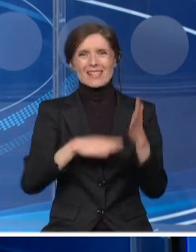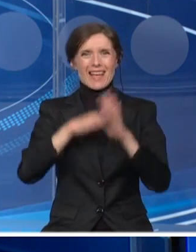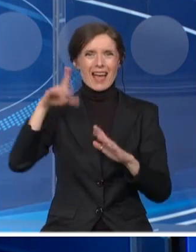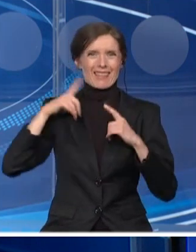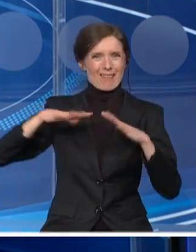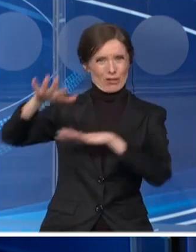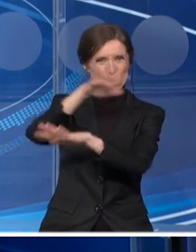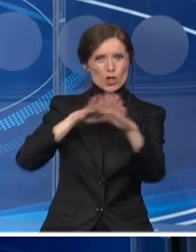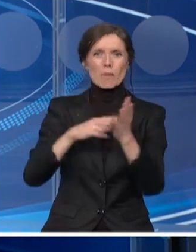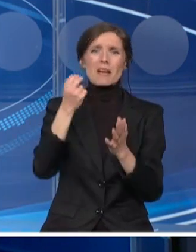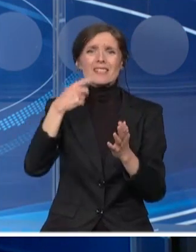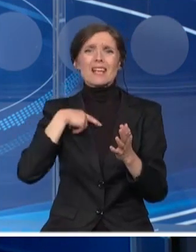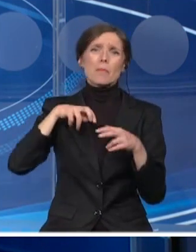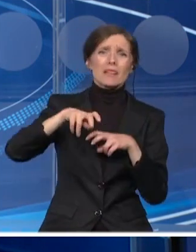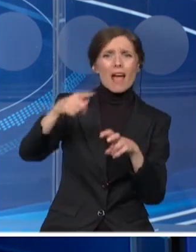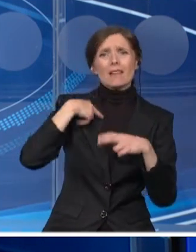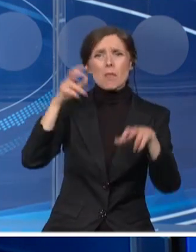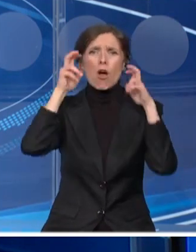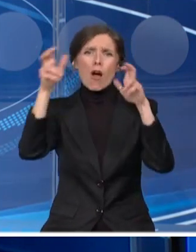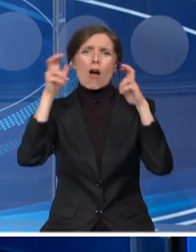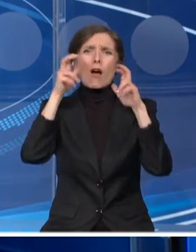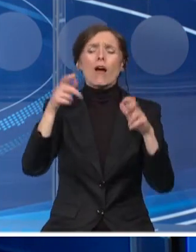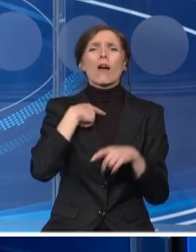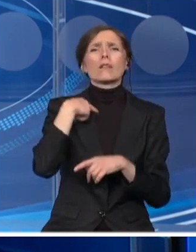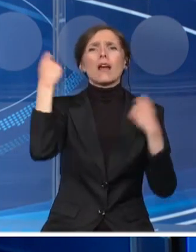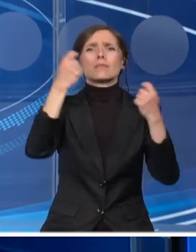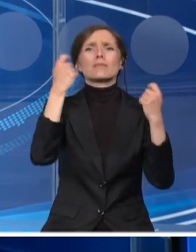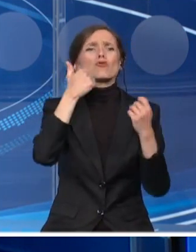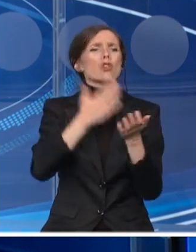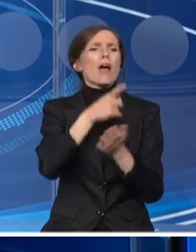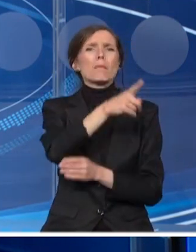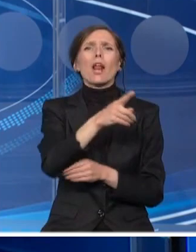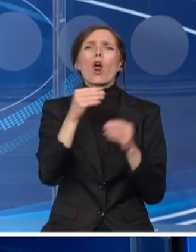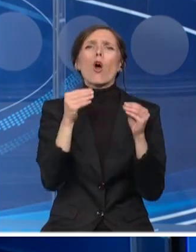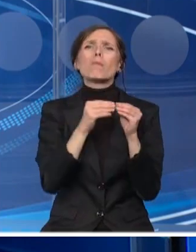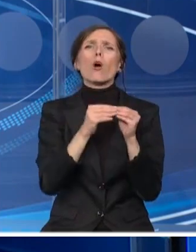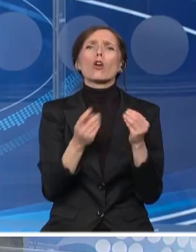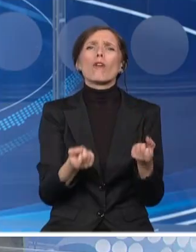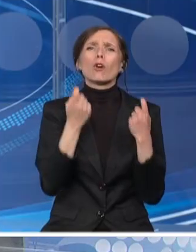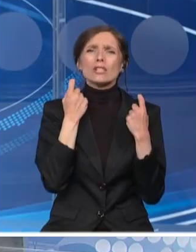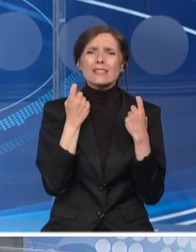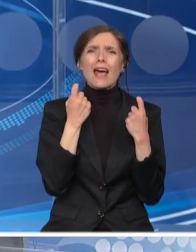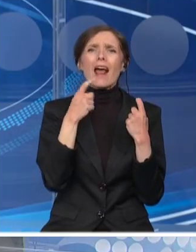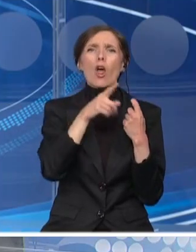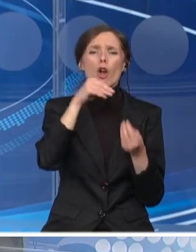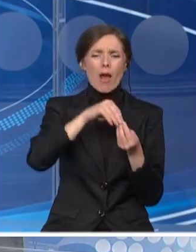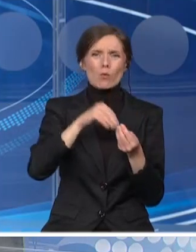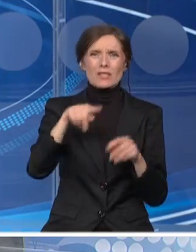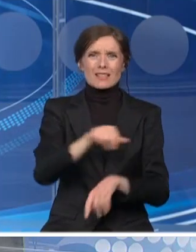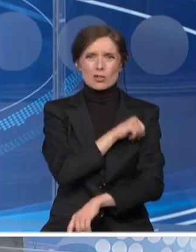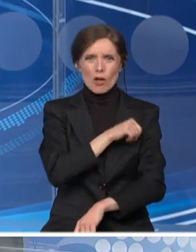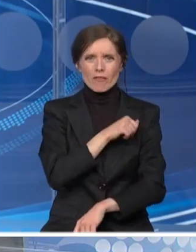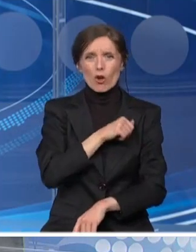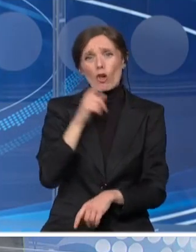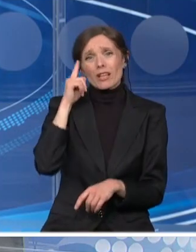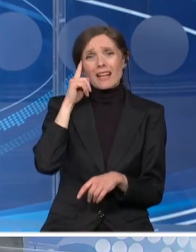i pevao i klicao onome što se dešavalo u Borovu selu na Vaskrs ove godine. Šta bi to bilo? Šta bi to značilo?